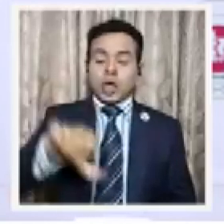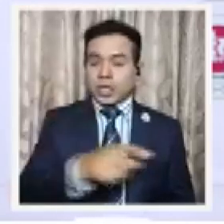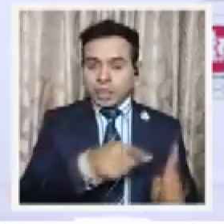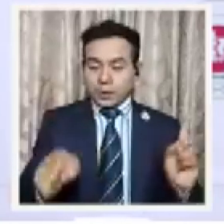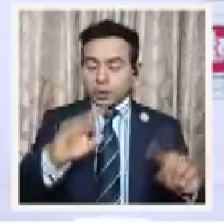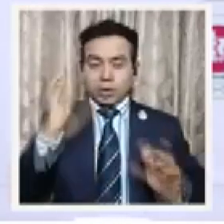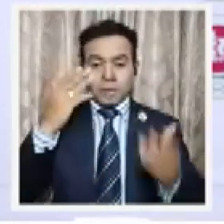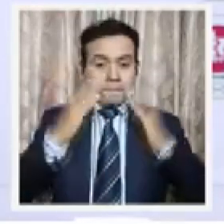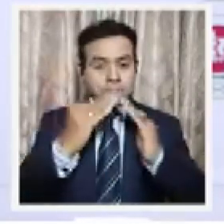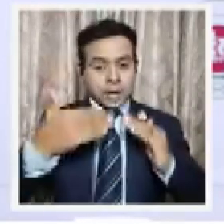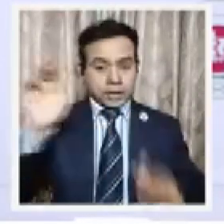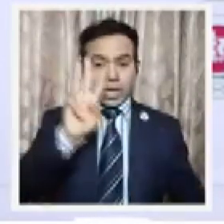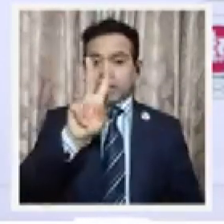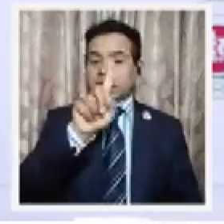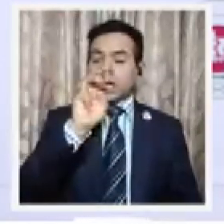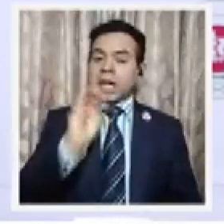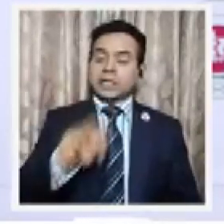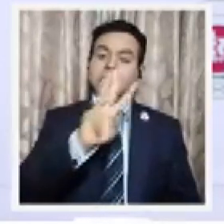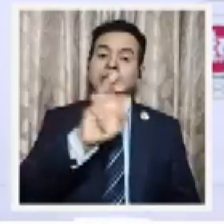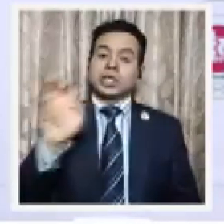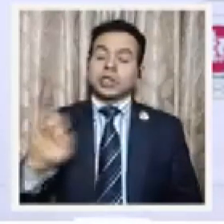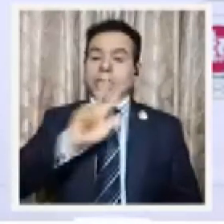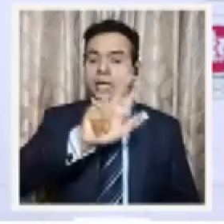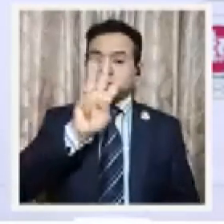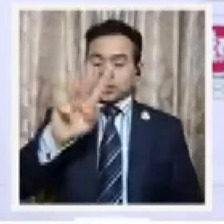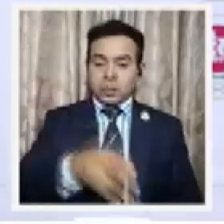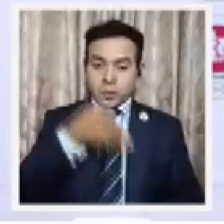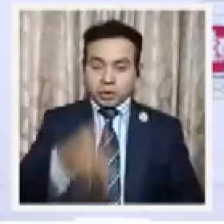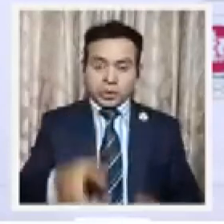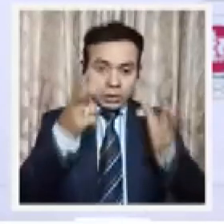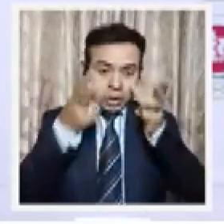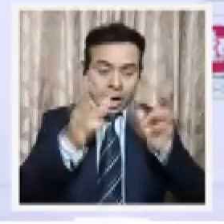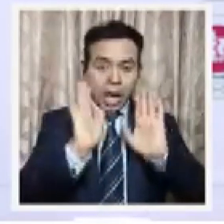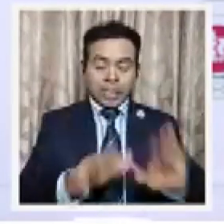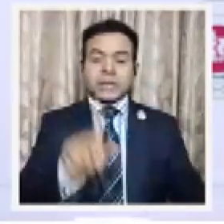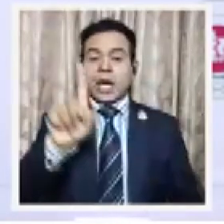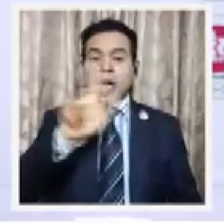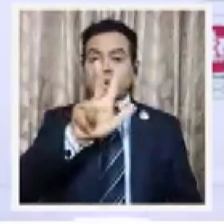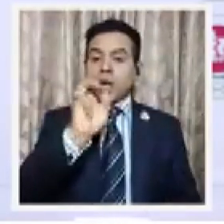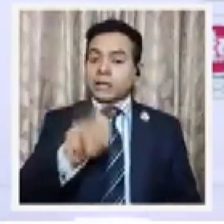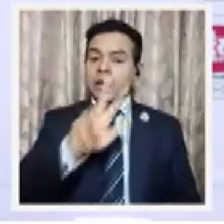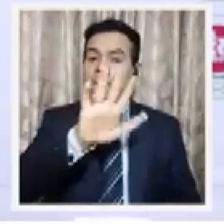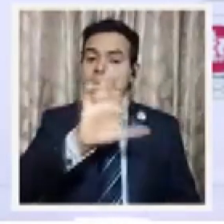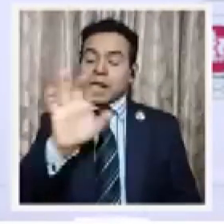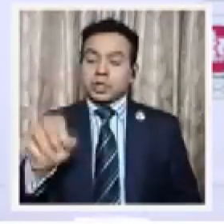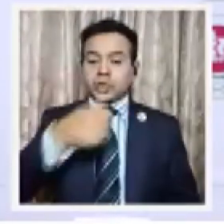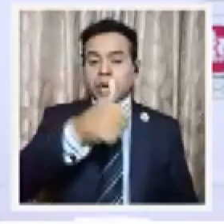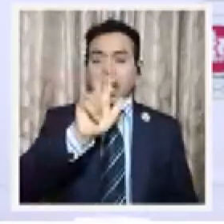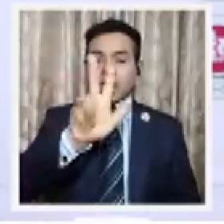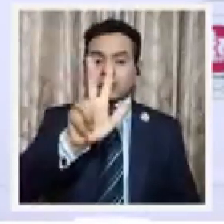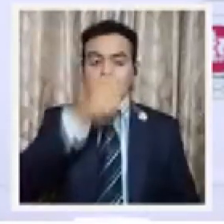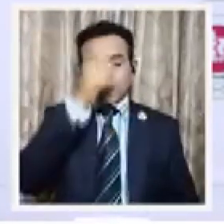সর্বমোট আইসোলেশনে গেছেন 49,951 জন এবং এ পর্যন্ত আইসোলেশন থেকে ছাড় পেয়েছেন